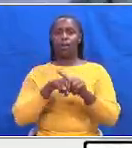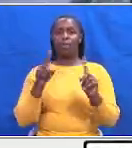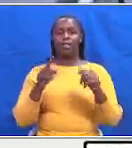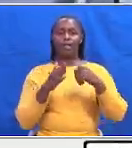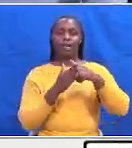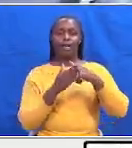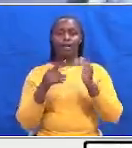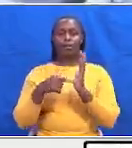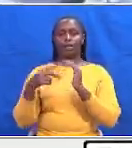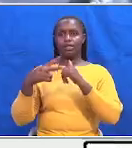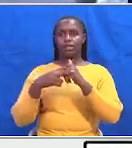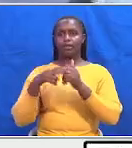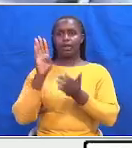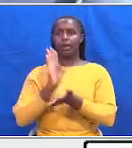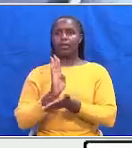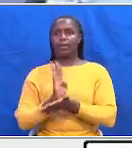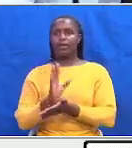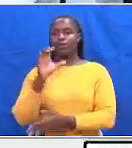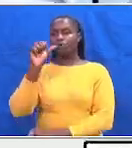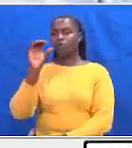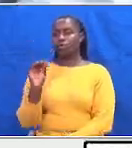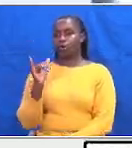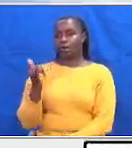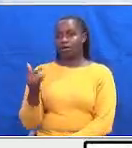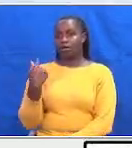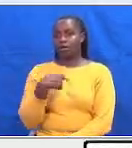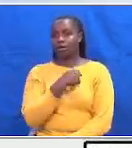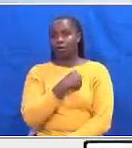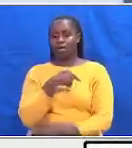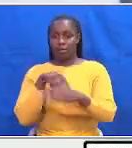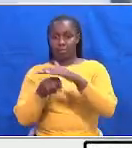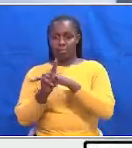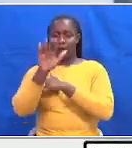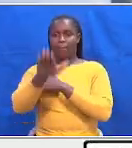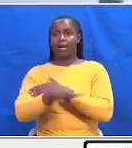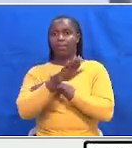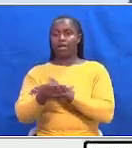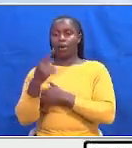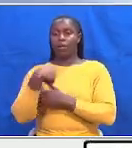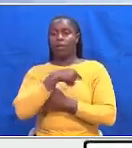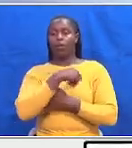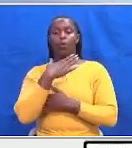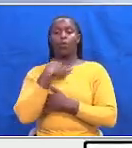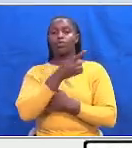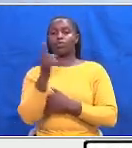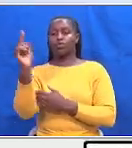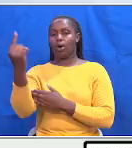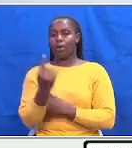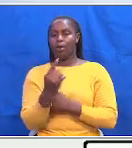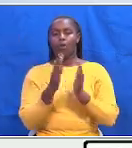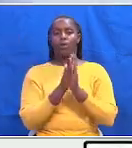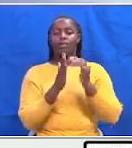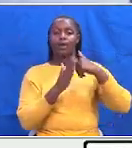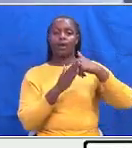9.7 billion. So tomorrow as we meet in parliament, we want him to come with